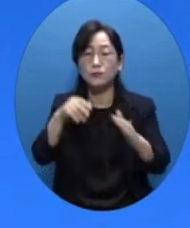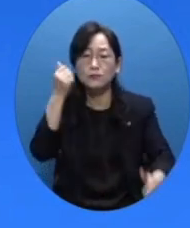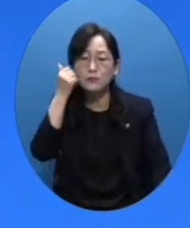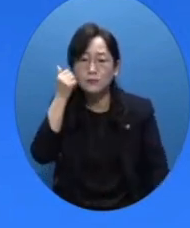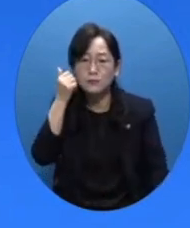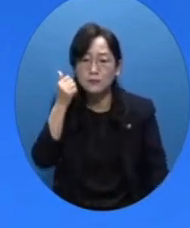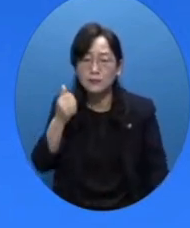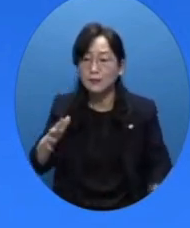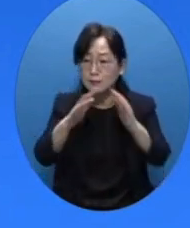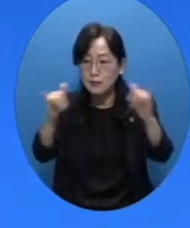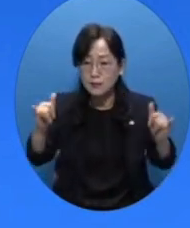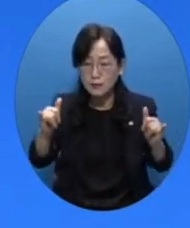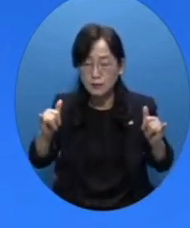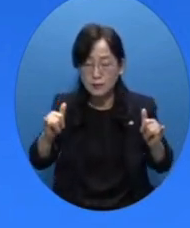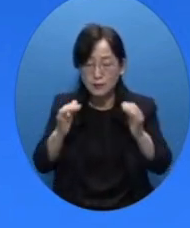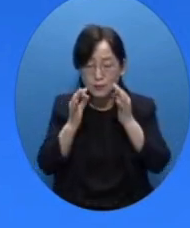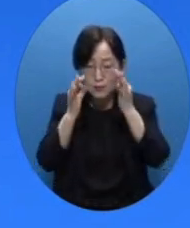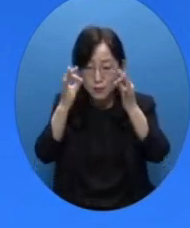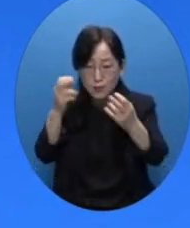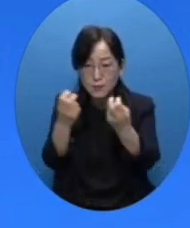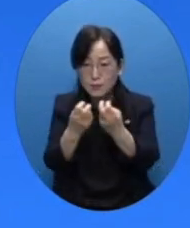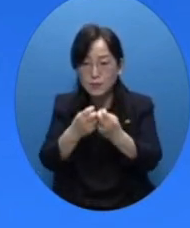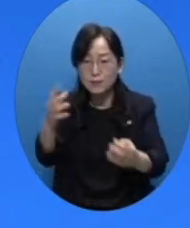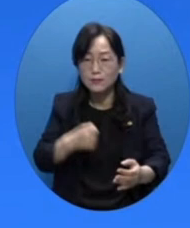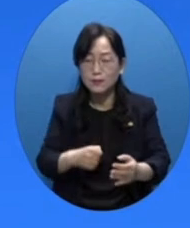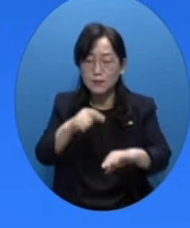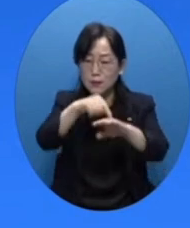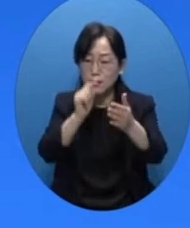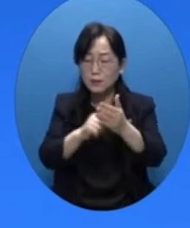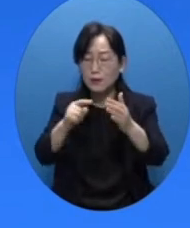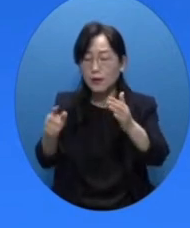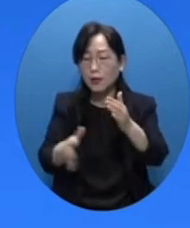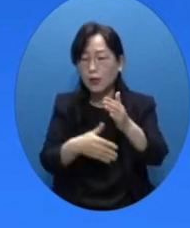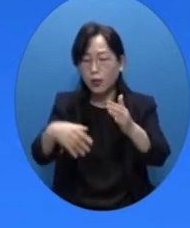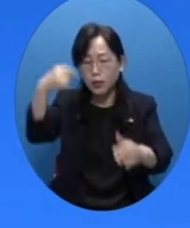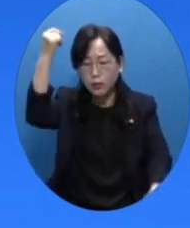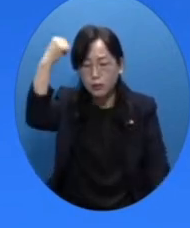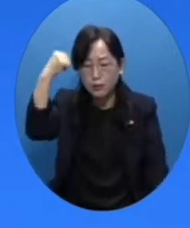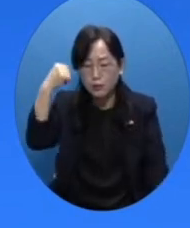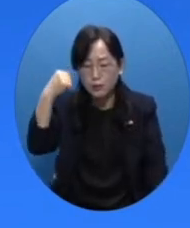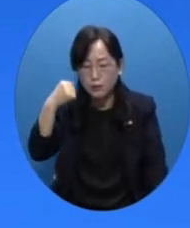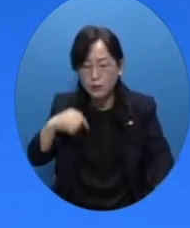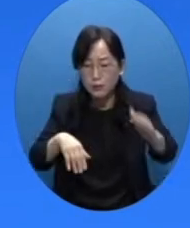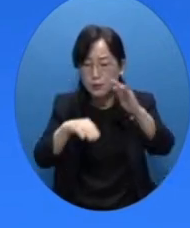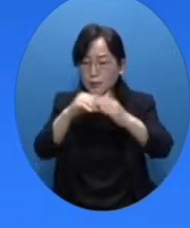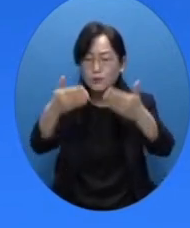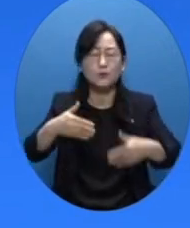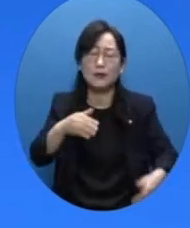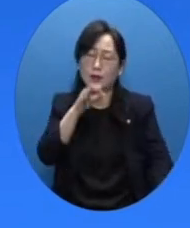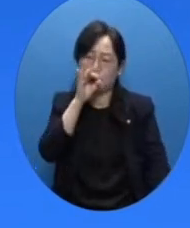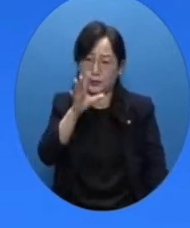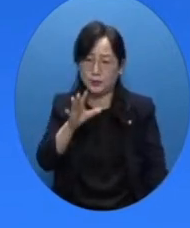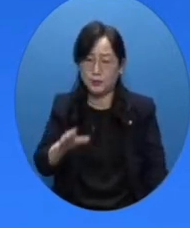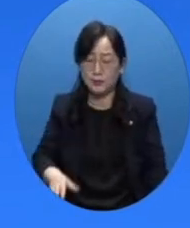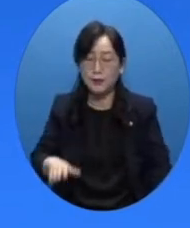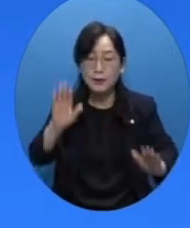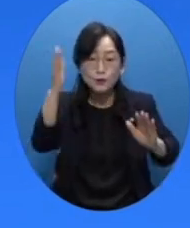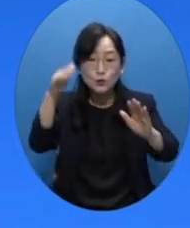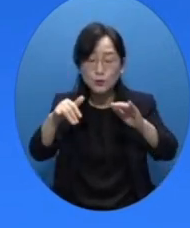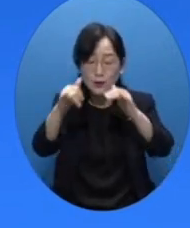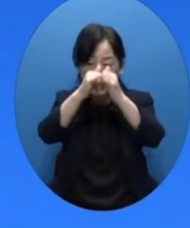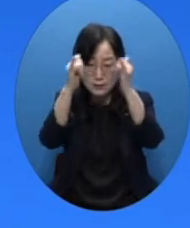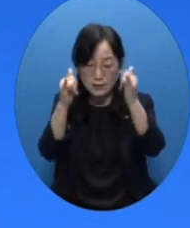노력과 방법으로는 마음의 공허함을 채울 수가 없습니다 우리우리 1가에 싸이가 참 시작한